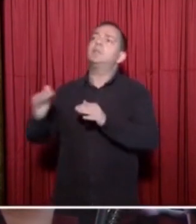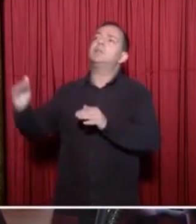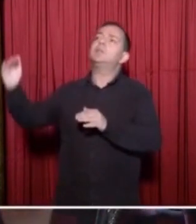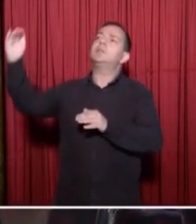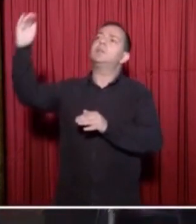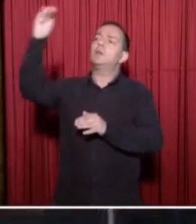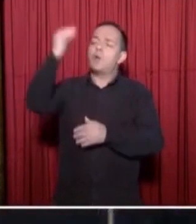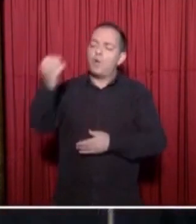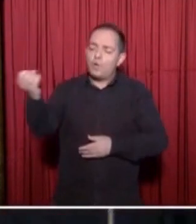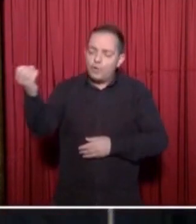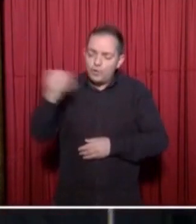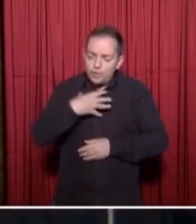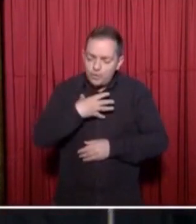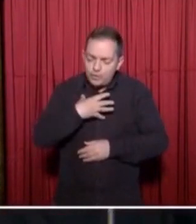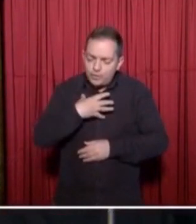Παράς του